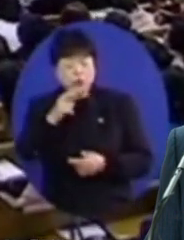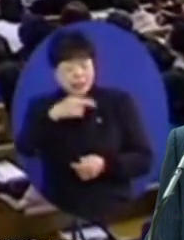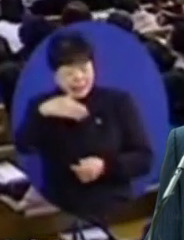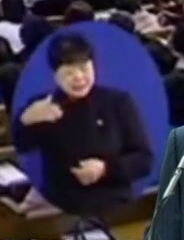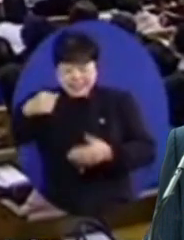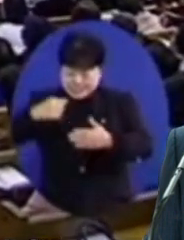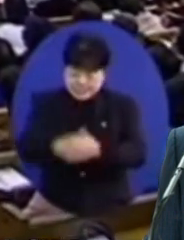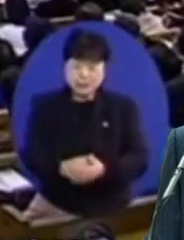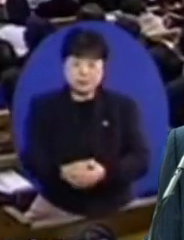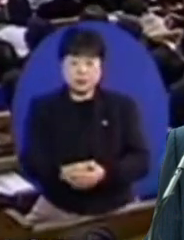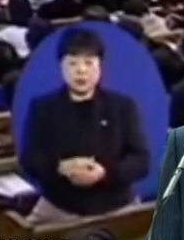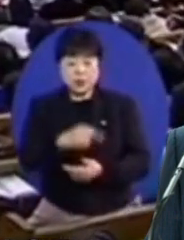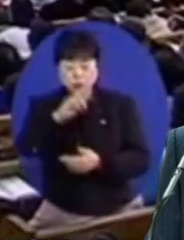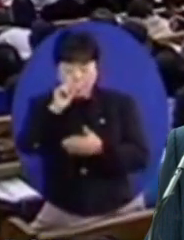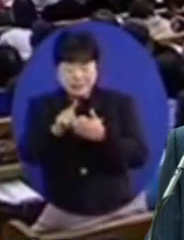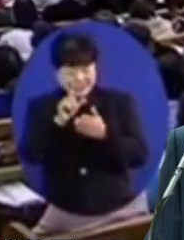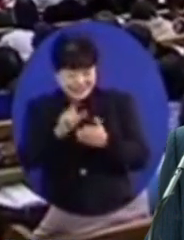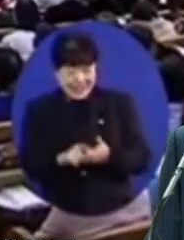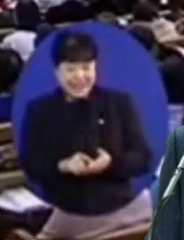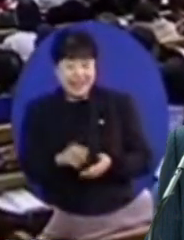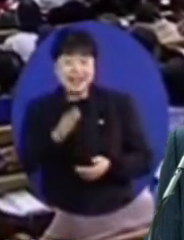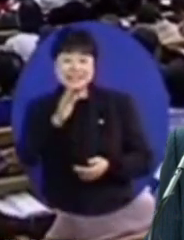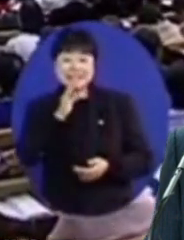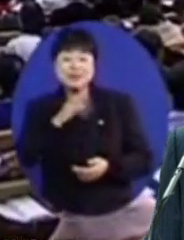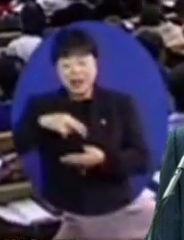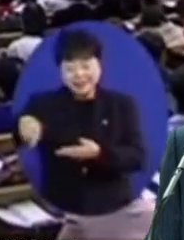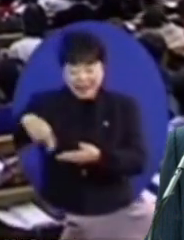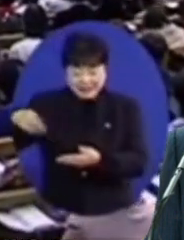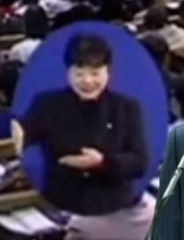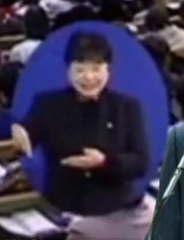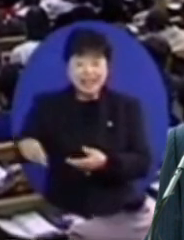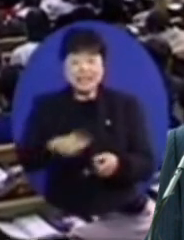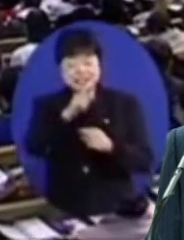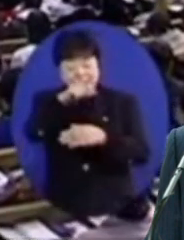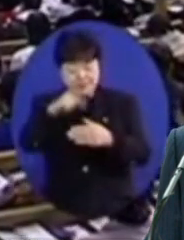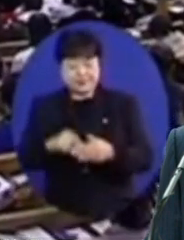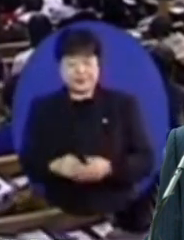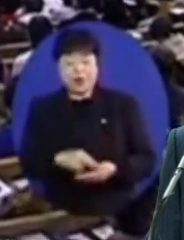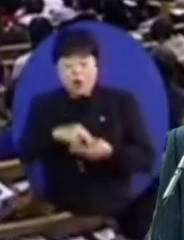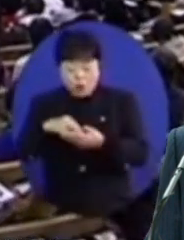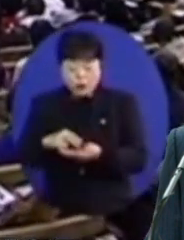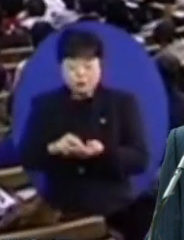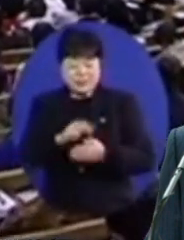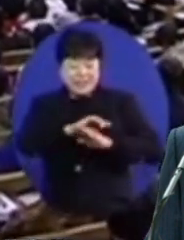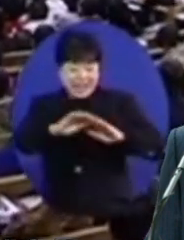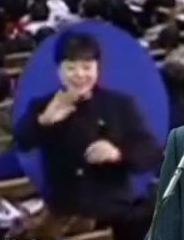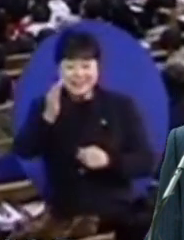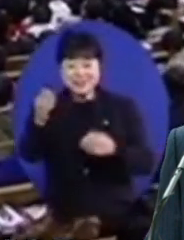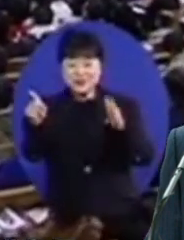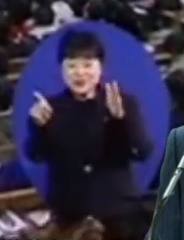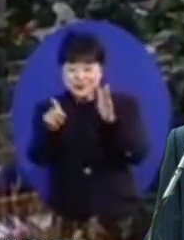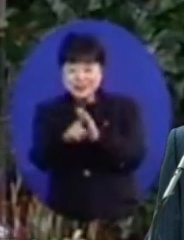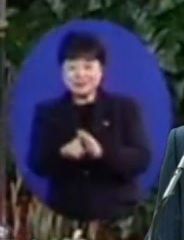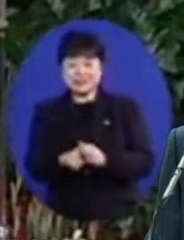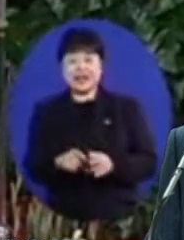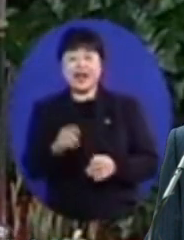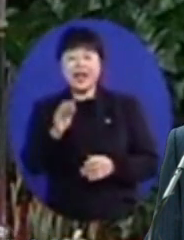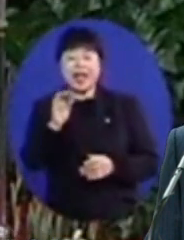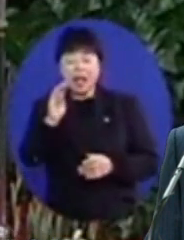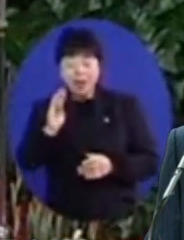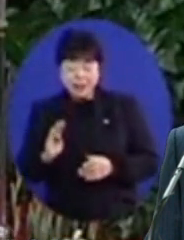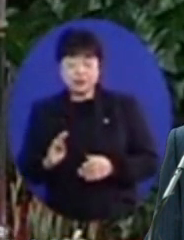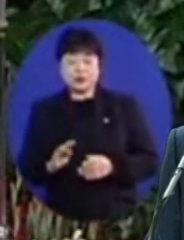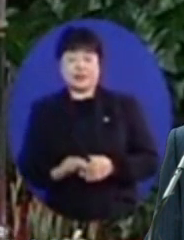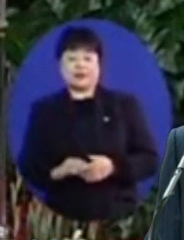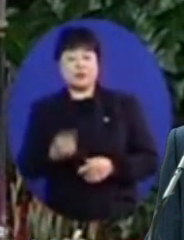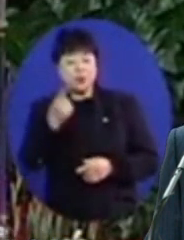아버지께로 돌아올 때 비로소 거의 탕자의 생활과 포도의 문제는 해결된 것이며 에베소 2장 14절로